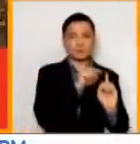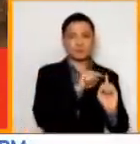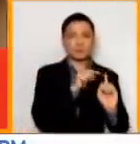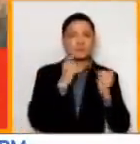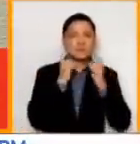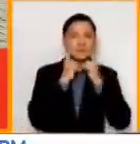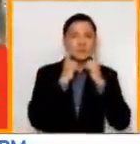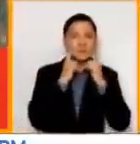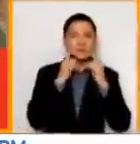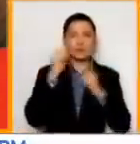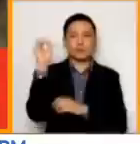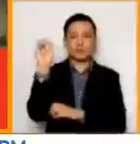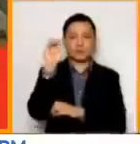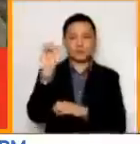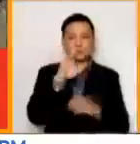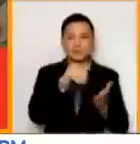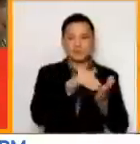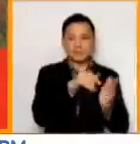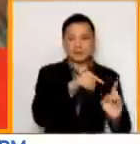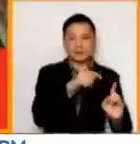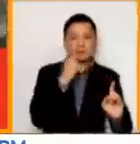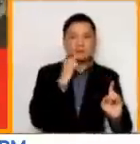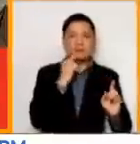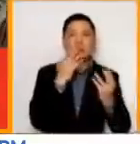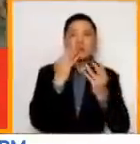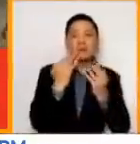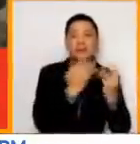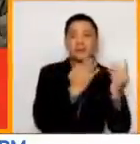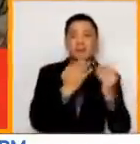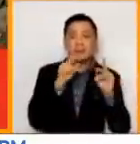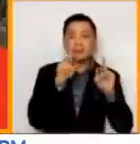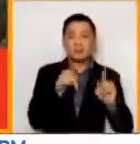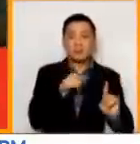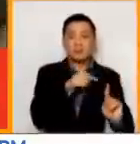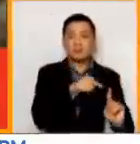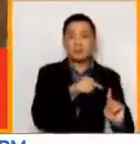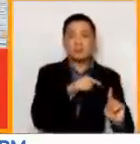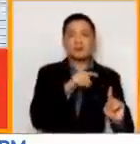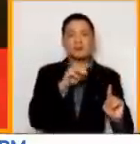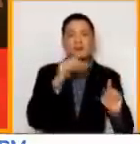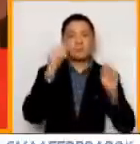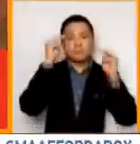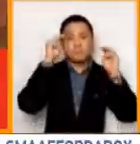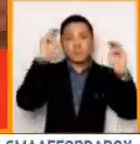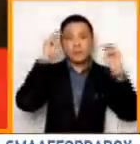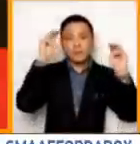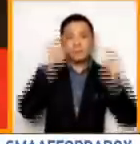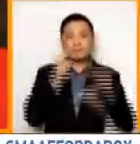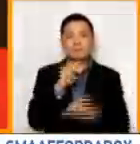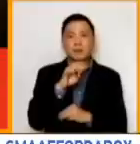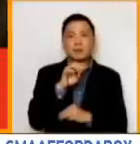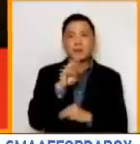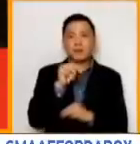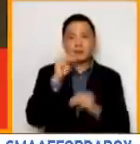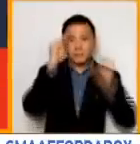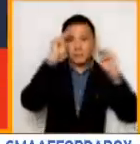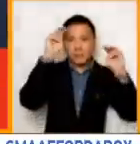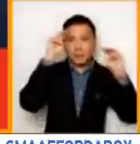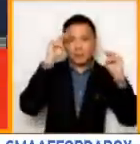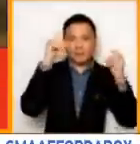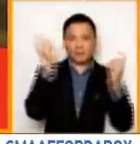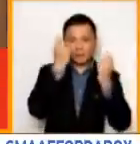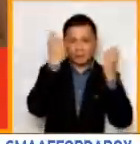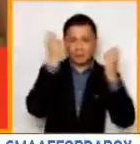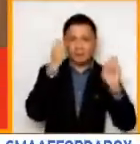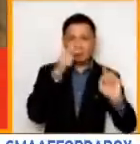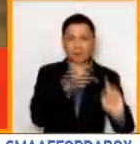dumalo sa pagdiriwang ng kaarawan ng yumaong senadora na si Miriam Defensor Santiago. Bukod sa pamilya ng yumaong senadora, ilan